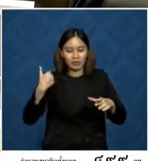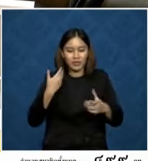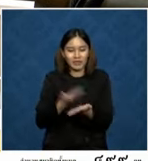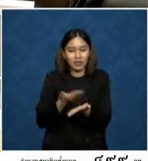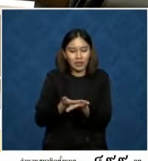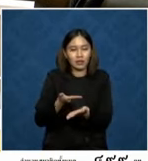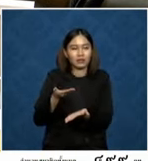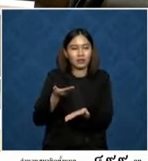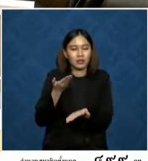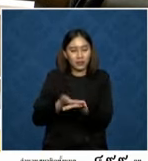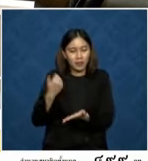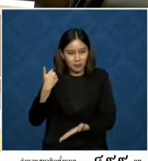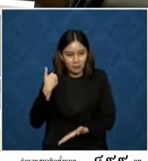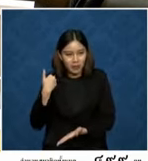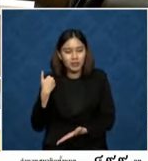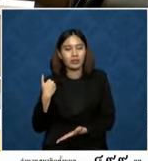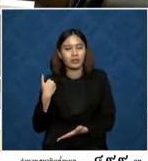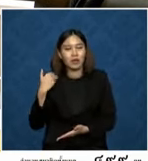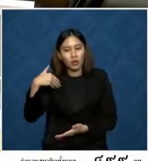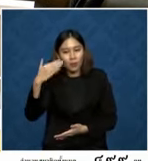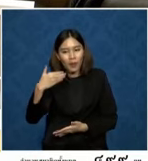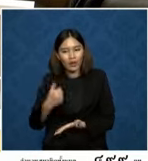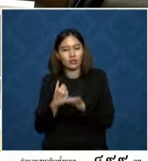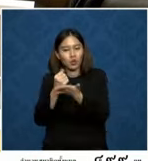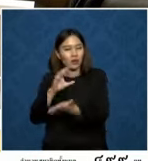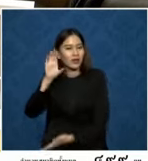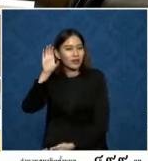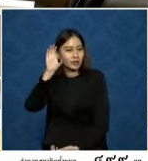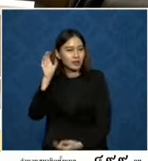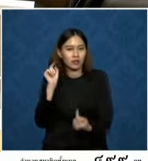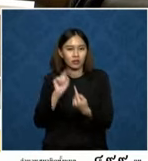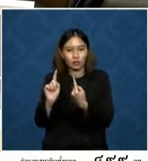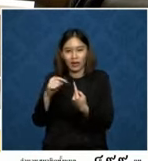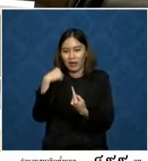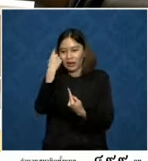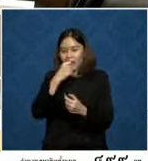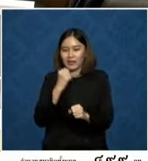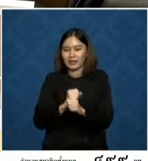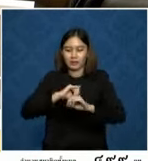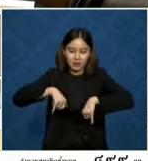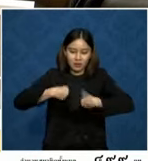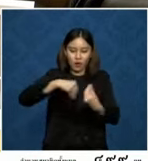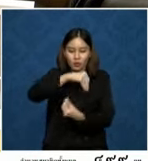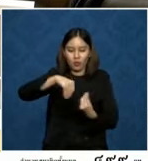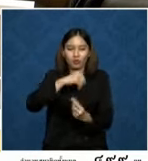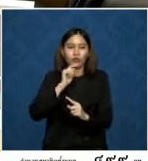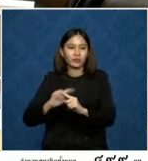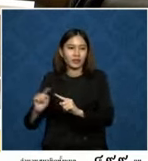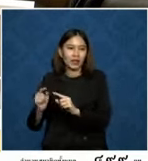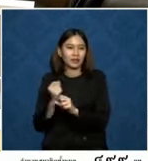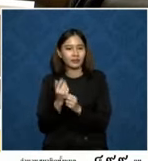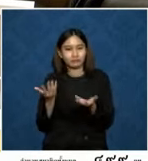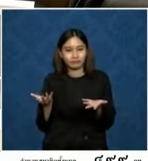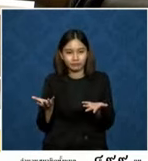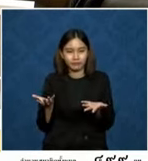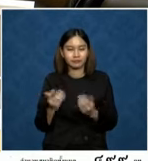แล้วต่อไปนี้นะครับจะทำให้เกิดความเชื่อมั่นกับผู้ประกอบธุรกิจรายย่อยนะครับอย่างไรนะ